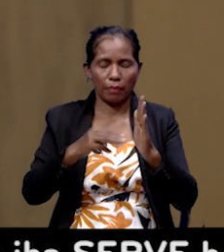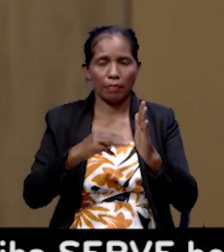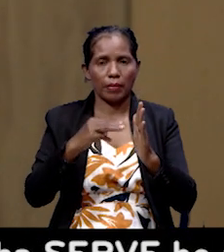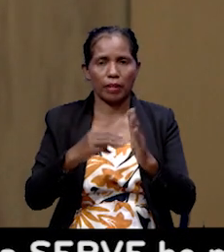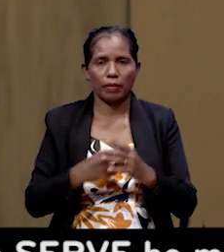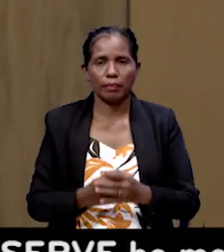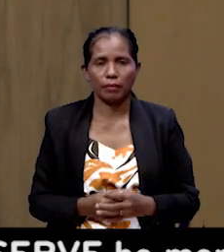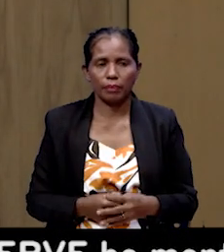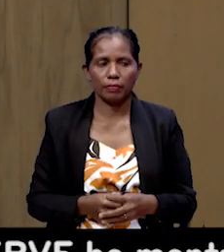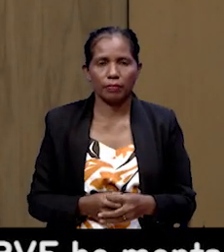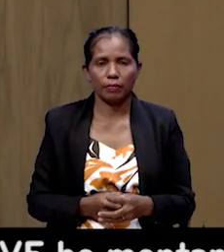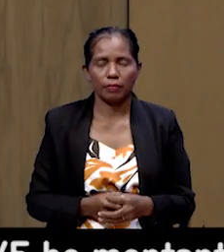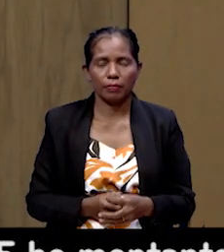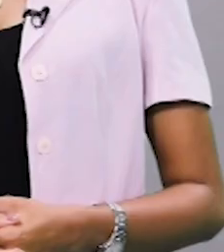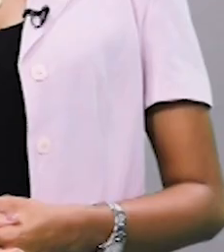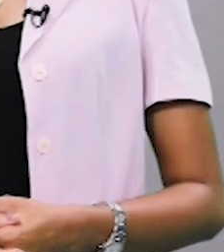Igemen